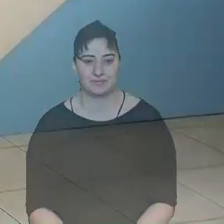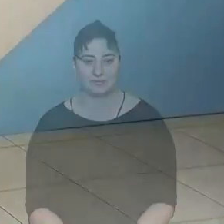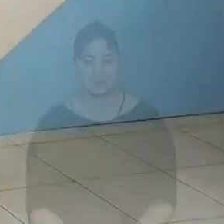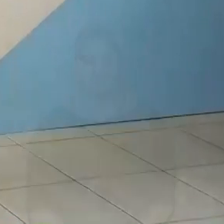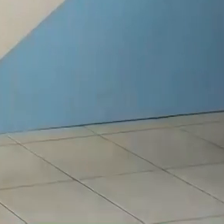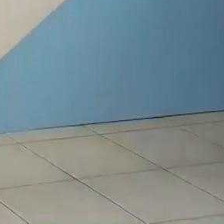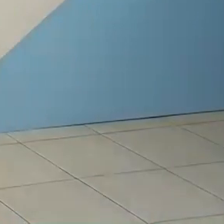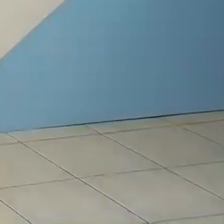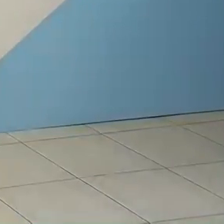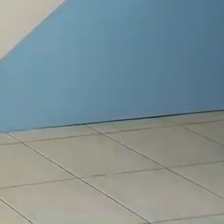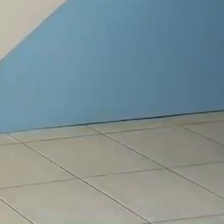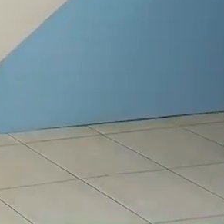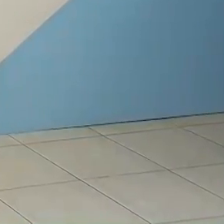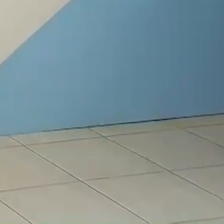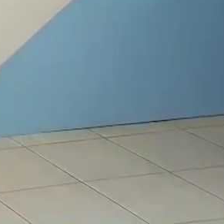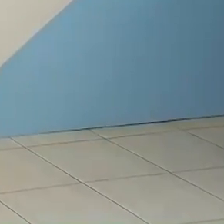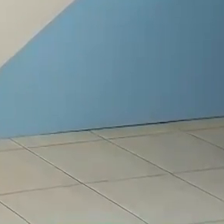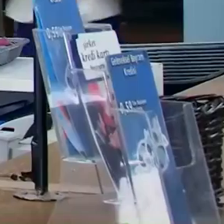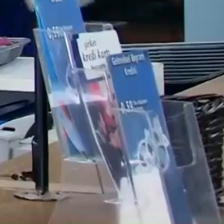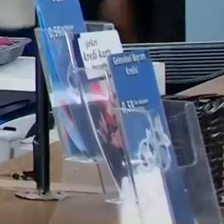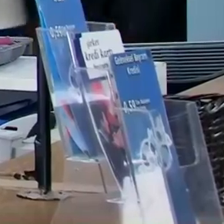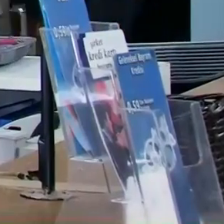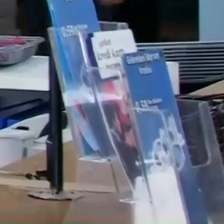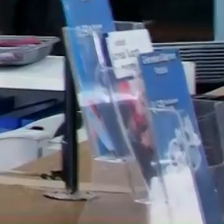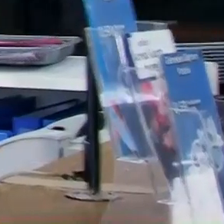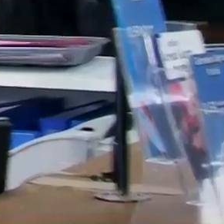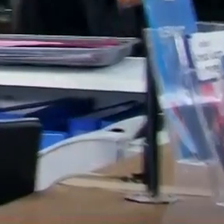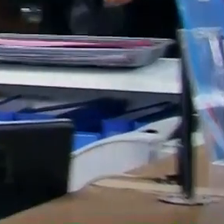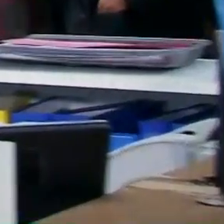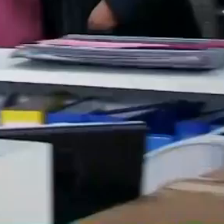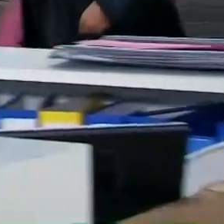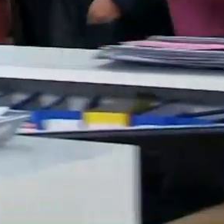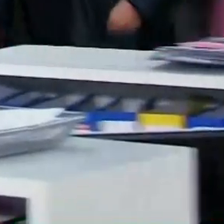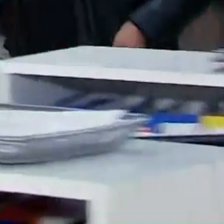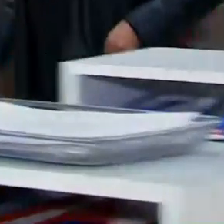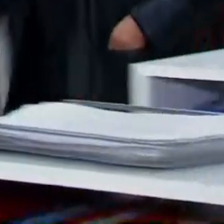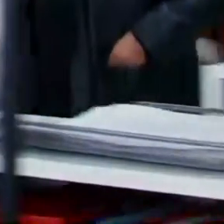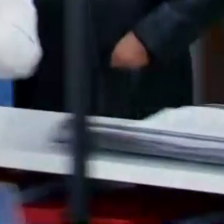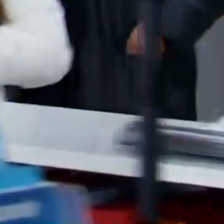Nurhan bankoda tek çalışıyor. Tuba elinde birkaç yüzlükle Nurhan'ın yanına geldi.